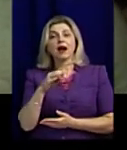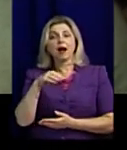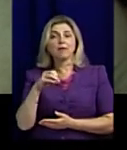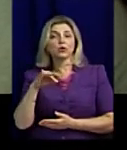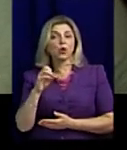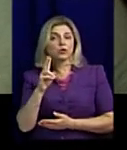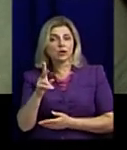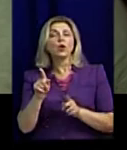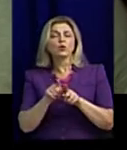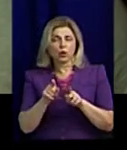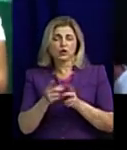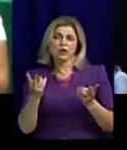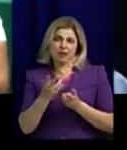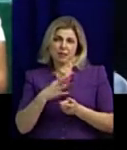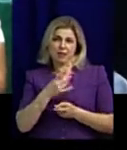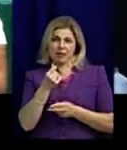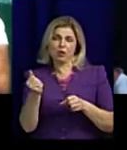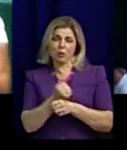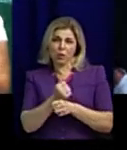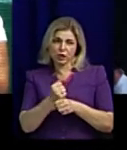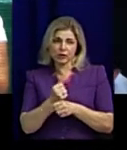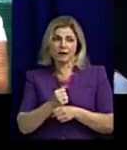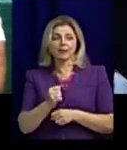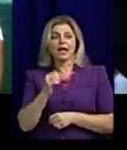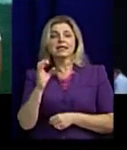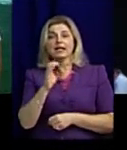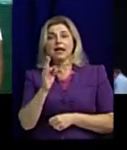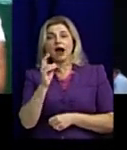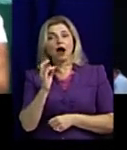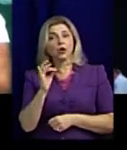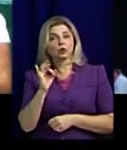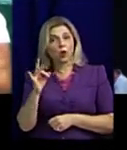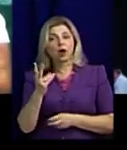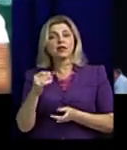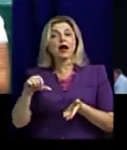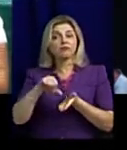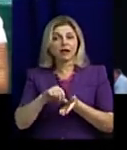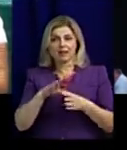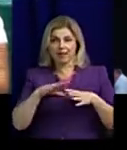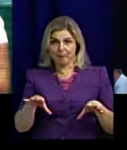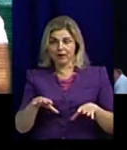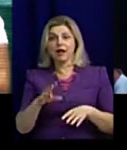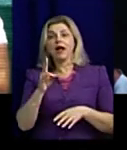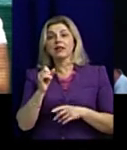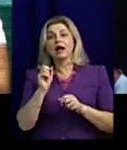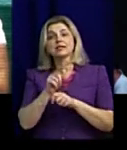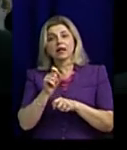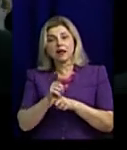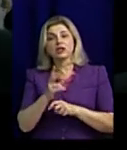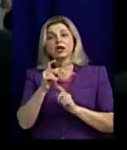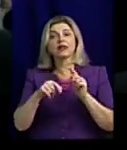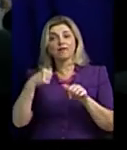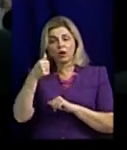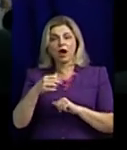було поборотися. Попечителя клубу Сергія Кантора на зустрічі не було. Задачі на наступний сезон він озвучив